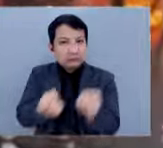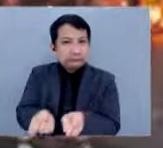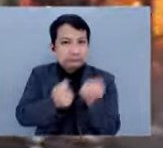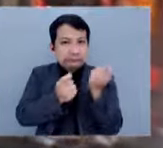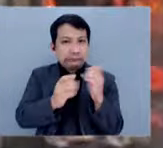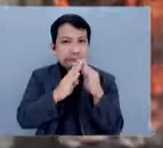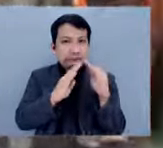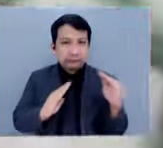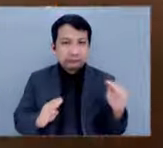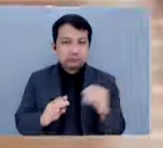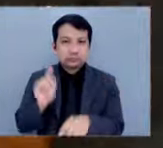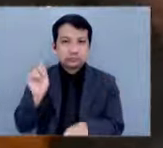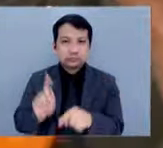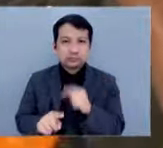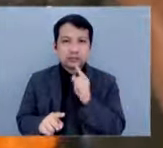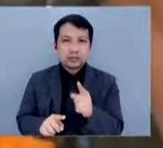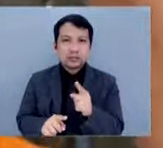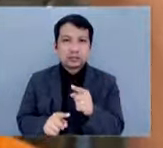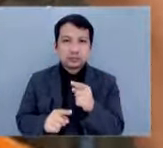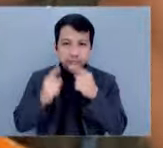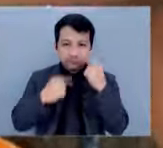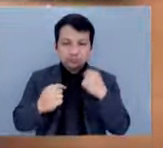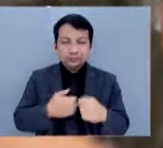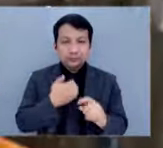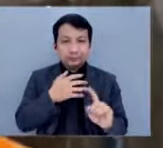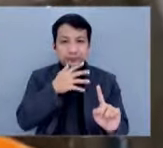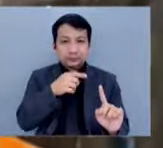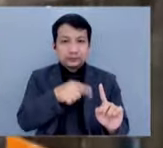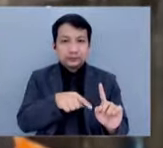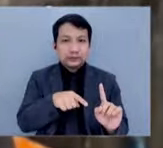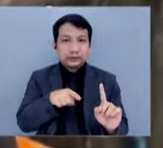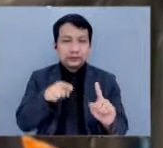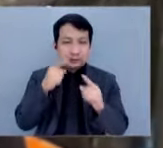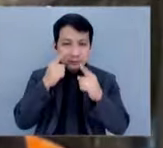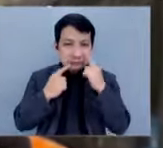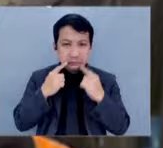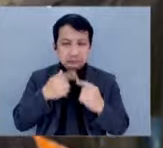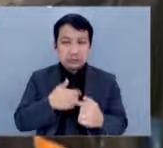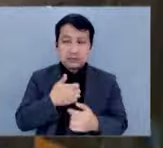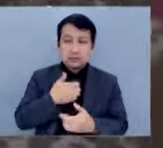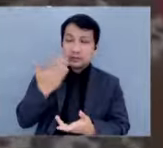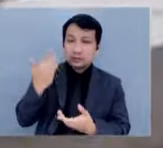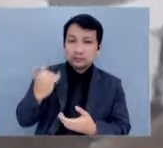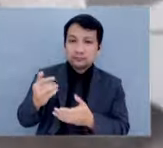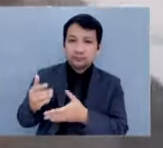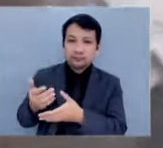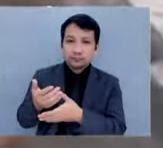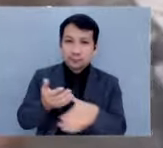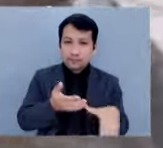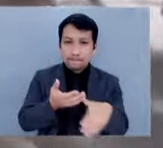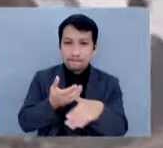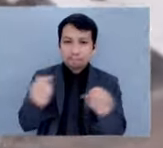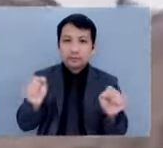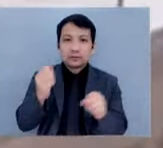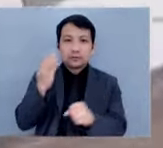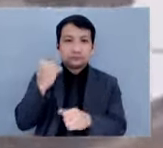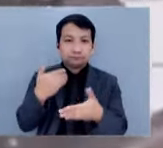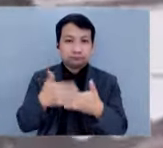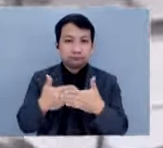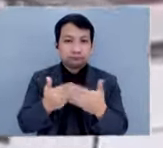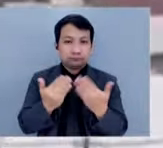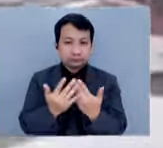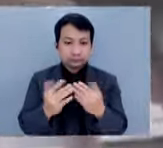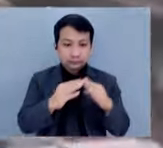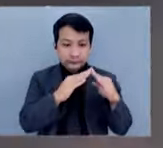Hindi naman napigilang maging emosyonal ni Nanay Rubilin habang kanlo ang mga anak. Kinailangan nilang agad na lumikas dahil palapit na ang sunog sa